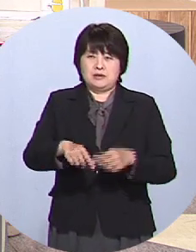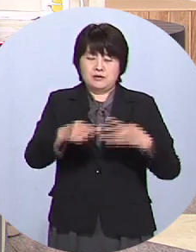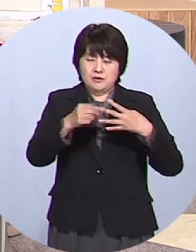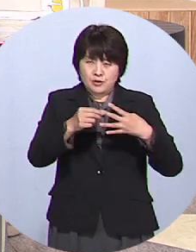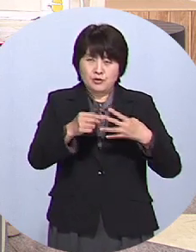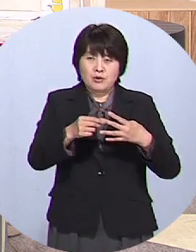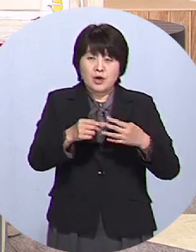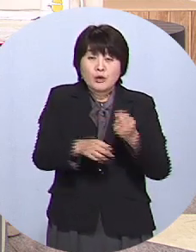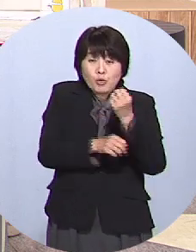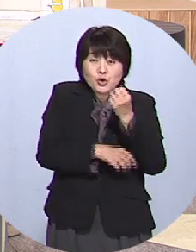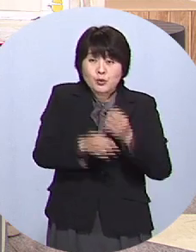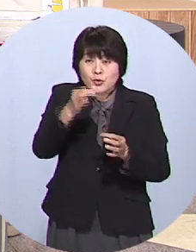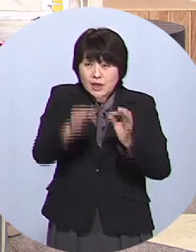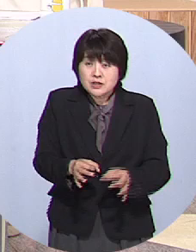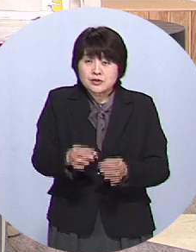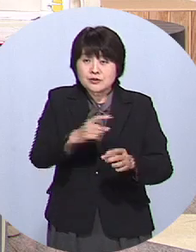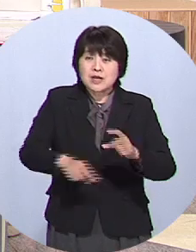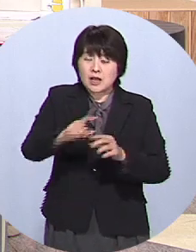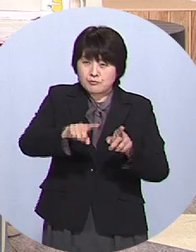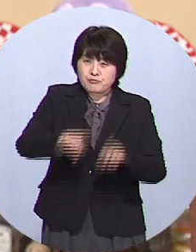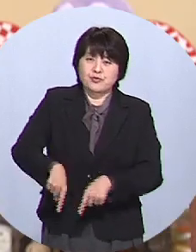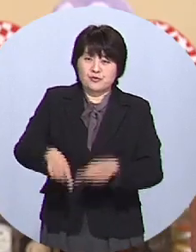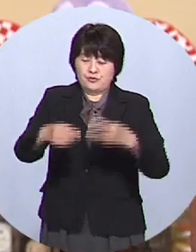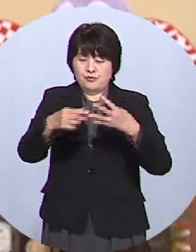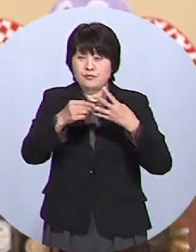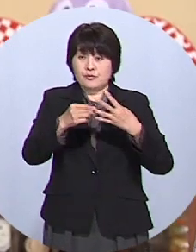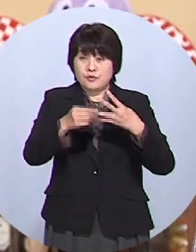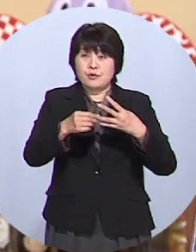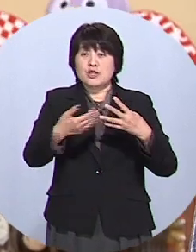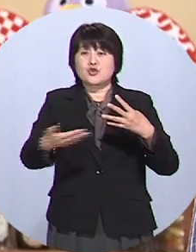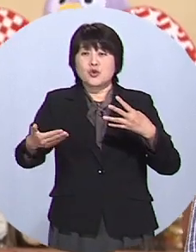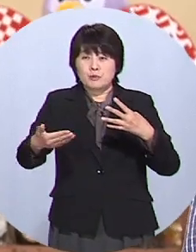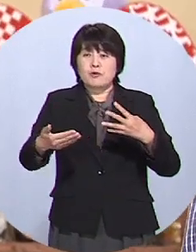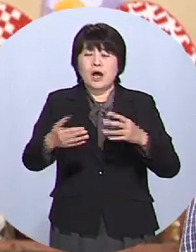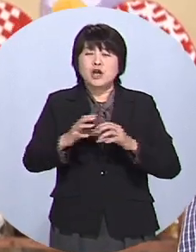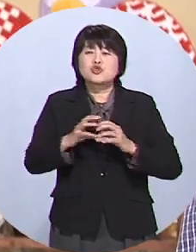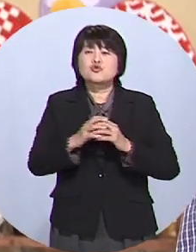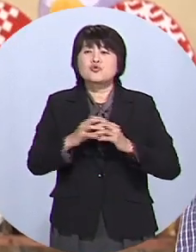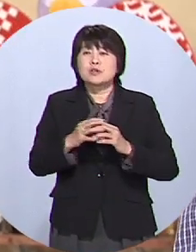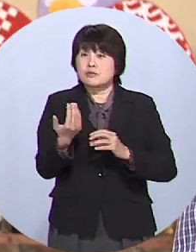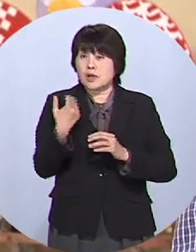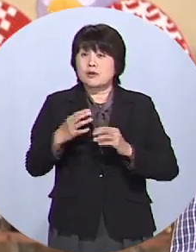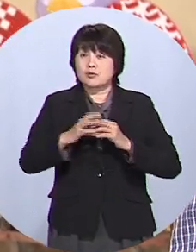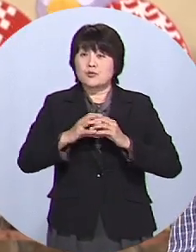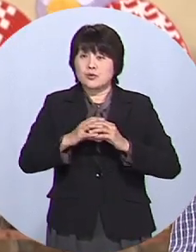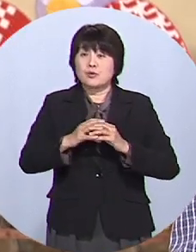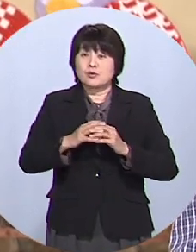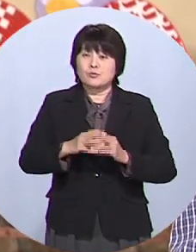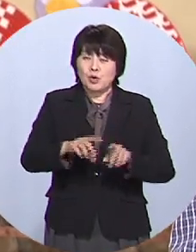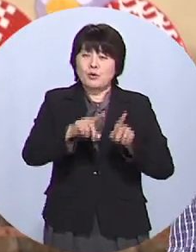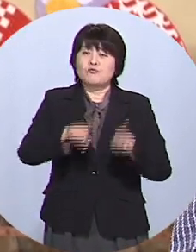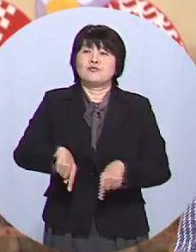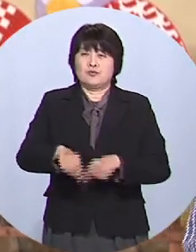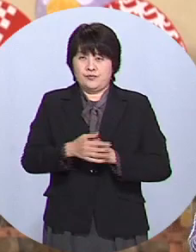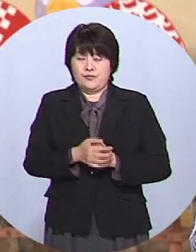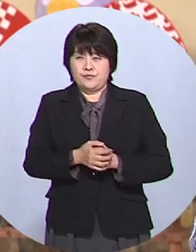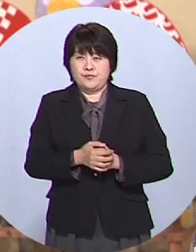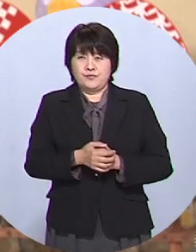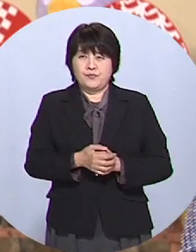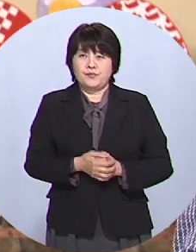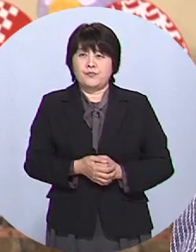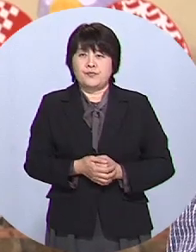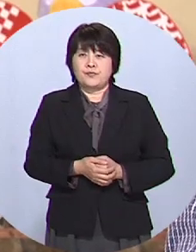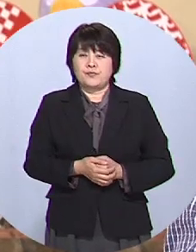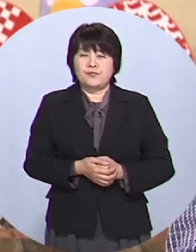アウトレット商品の特売日、はい、そして第3水曜日が VTR で焼いていたシュークリームの特売日ということで、さらに安く買えてし